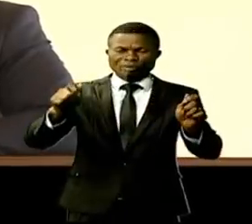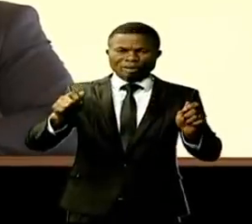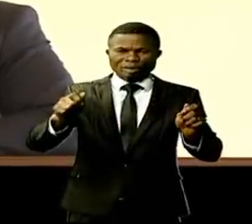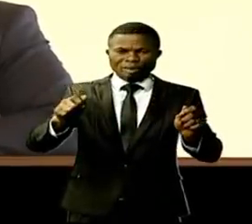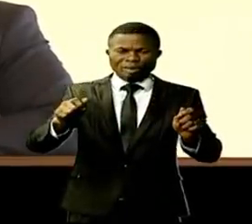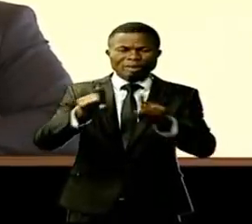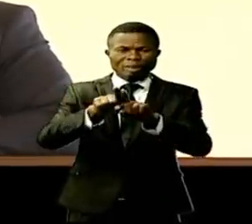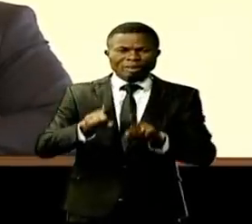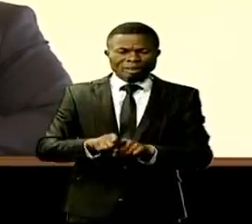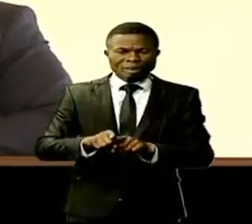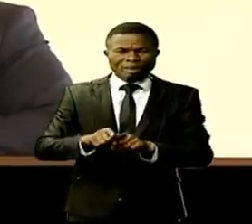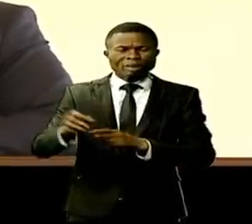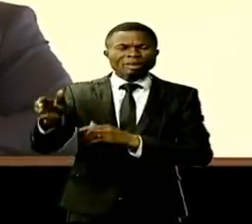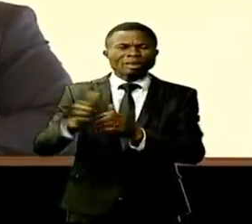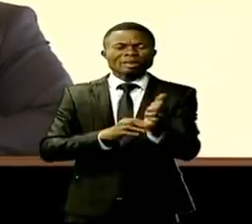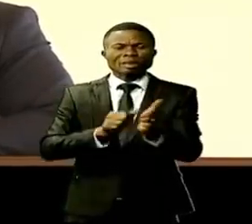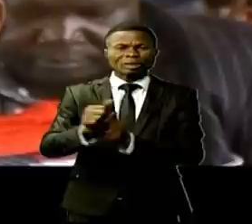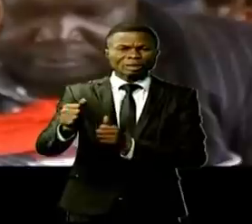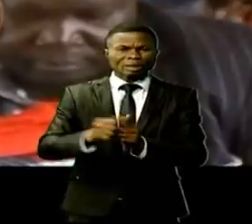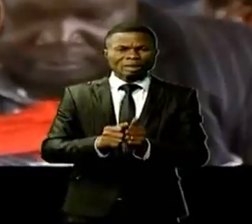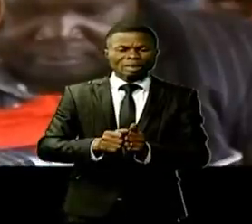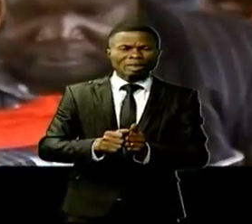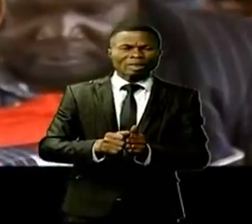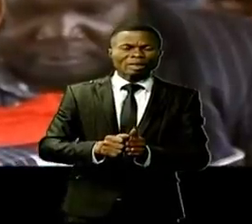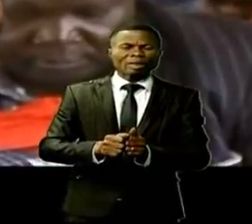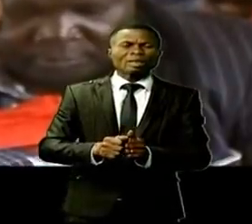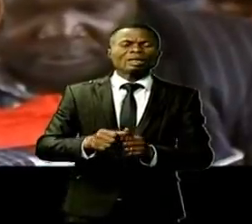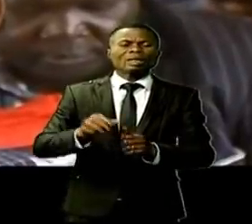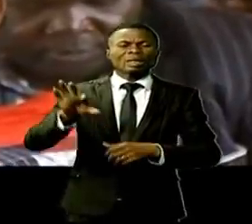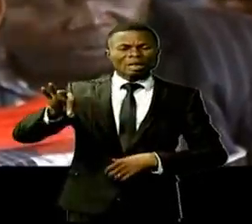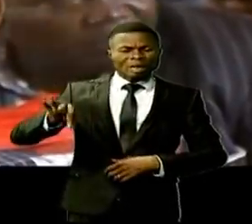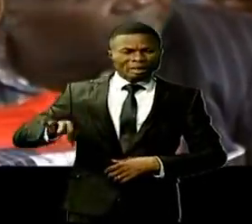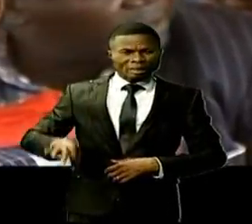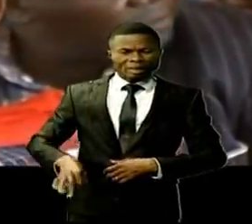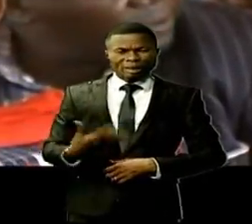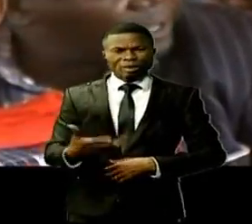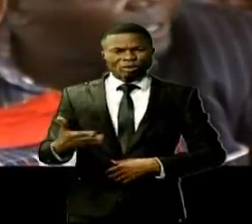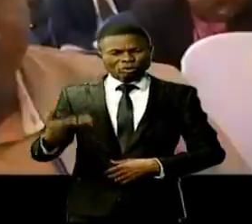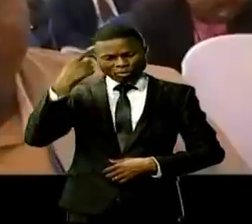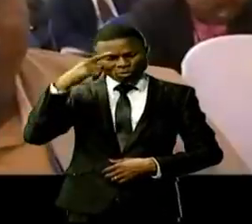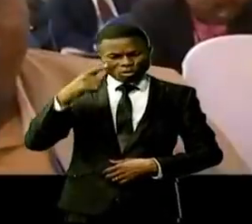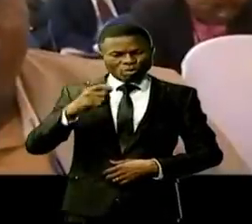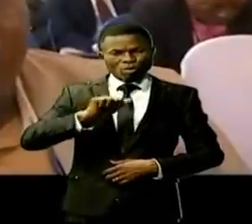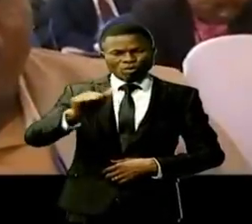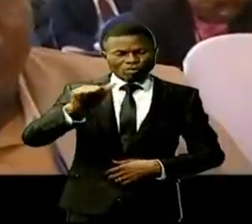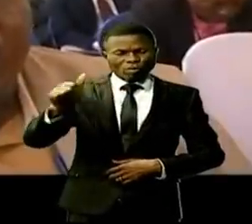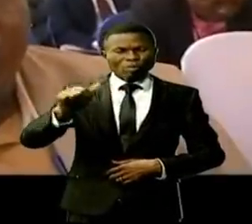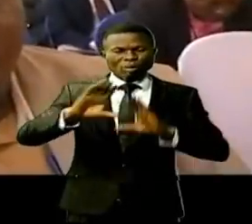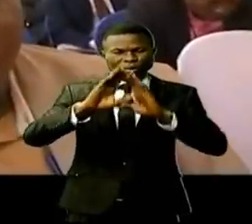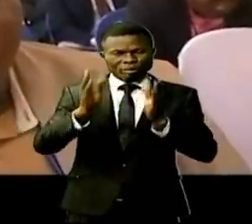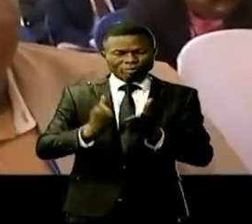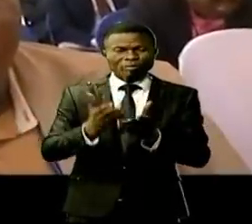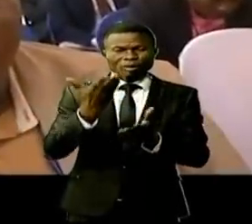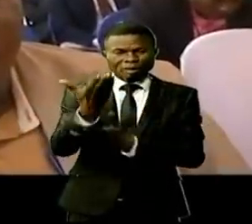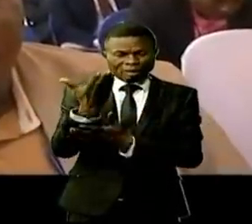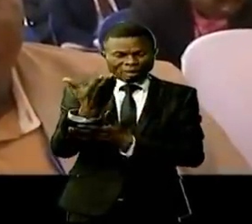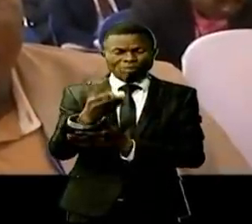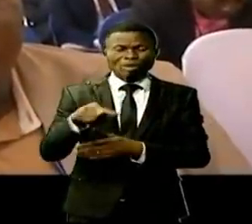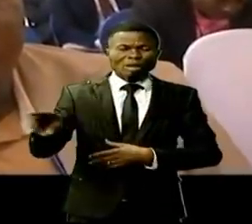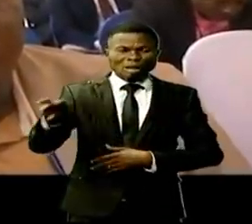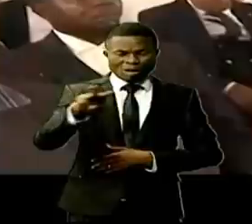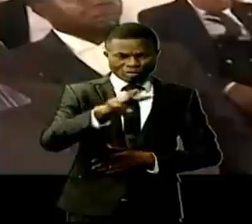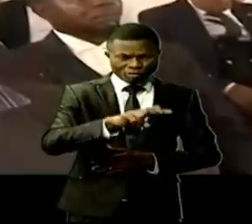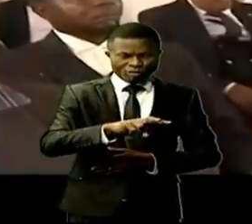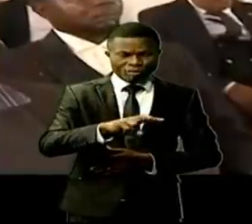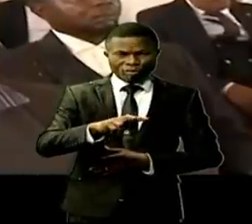ou de spolier les terres au détriment de vos communautés. J'attire votre attention